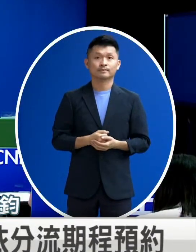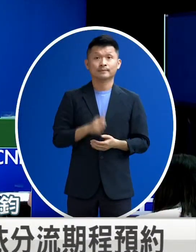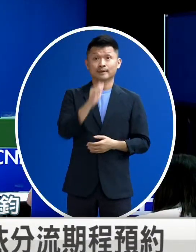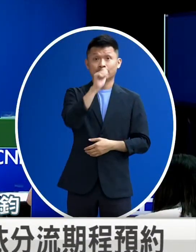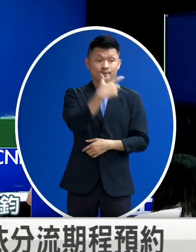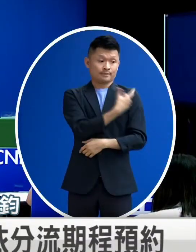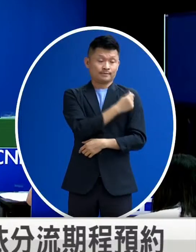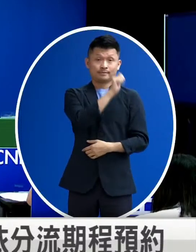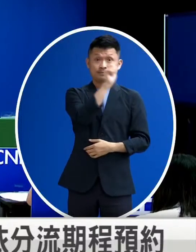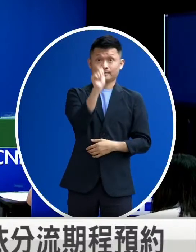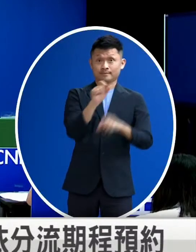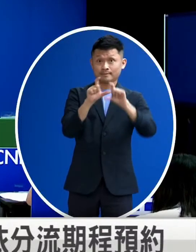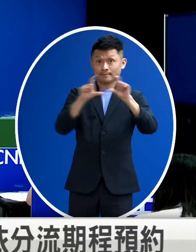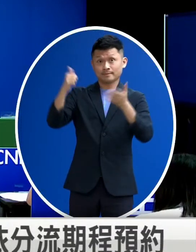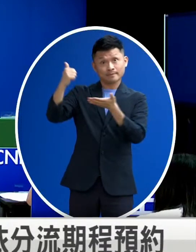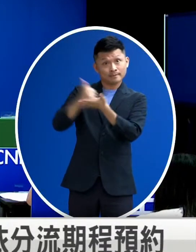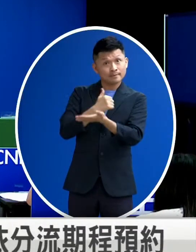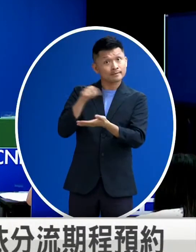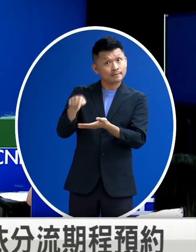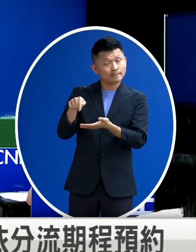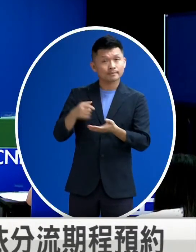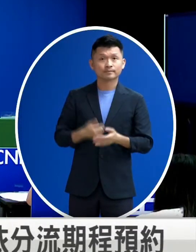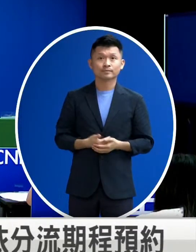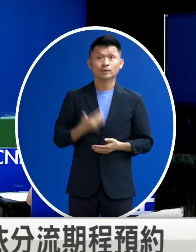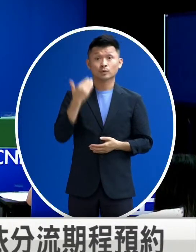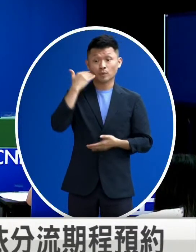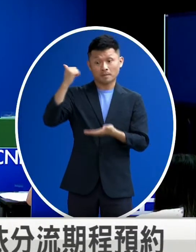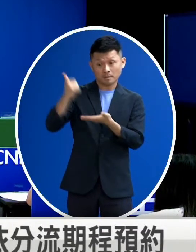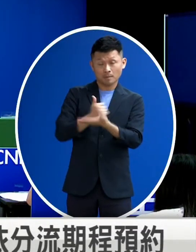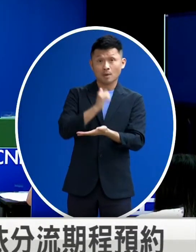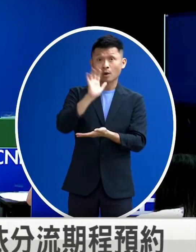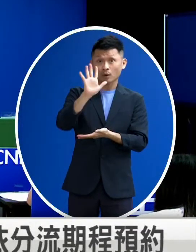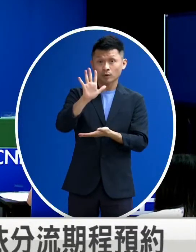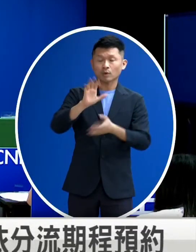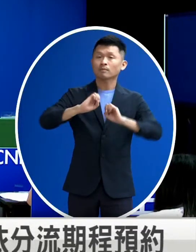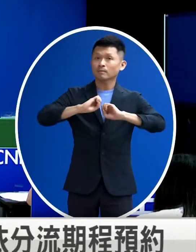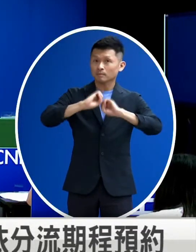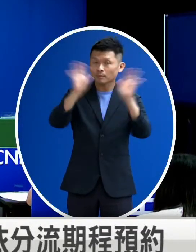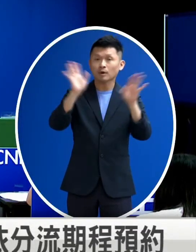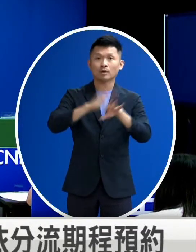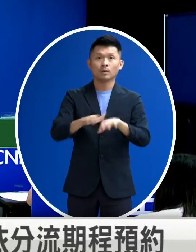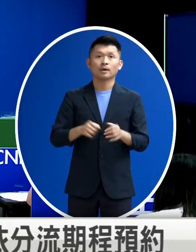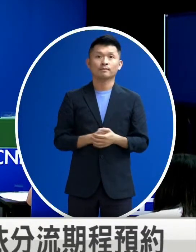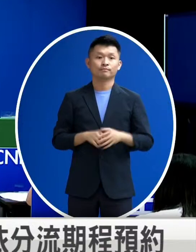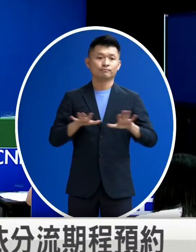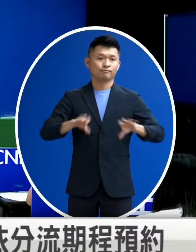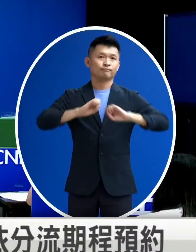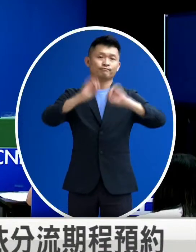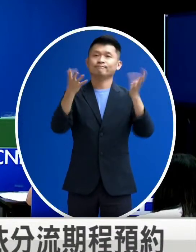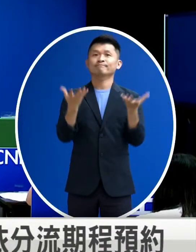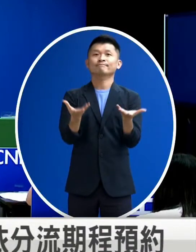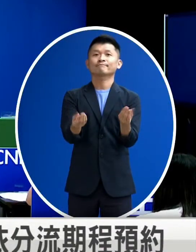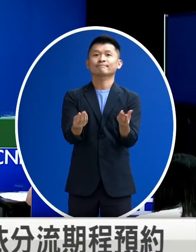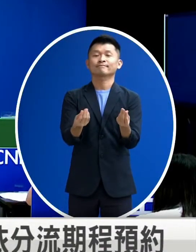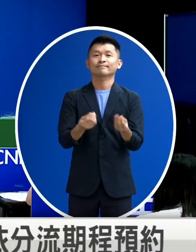疫苗的部分如果有进来我们就会对宣布了，那我们今天没有宣布。对，